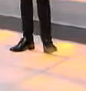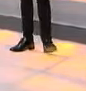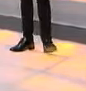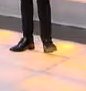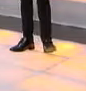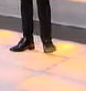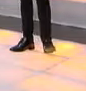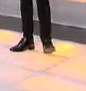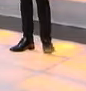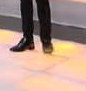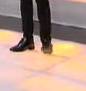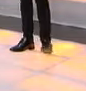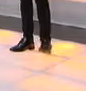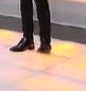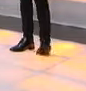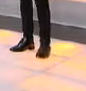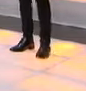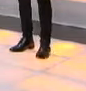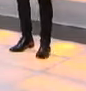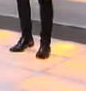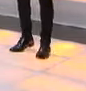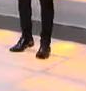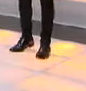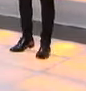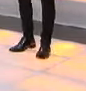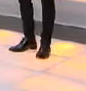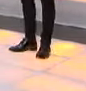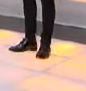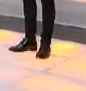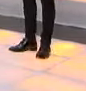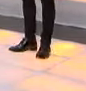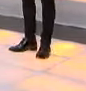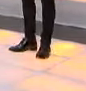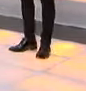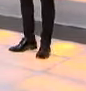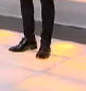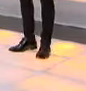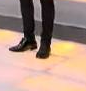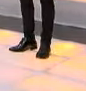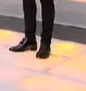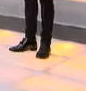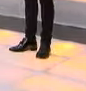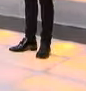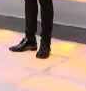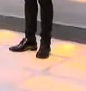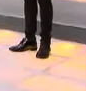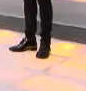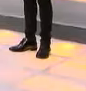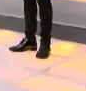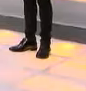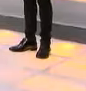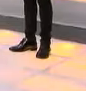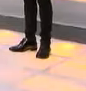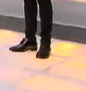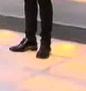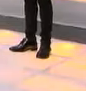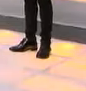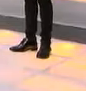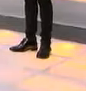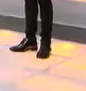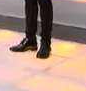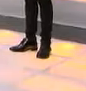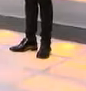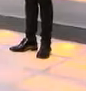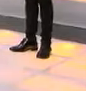dan juga pagi tadi kita ada golf. Sama-samalah kita tunggu dan juga saksikan apakah kesudahan untuk atlet-atlet negara